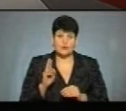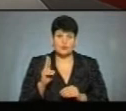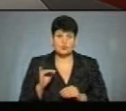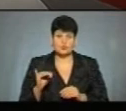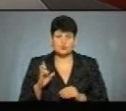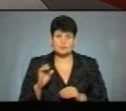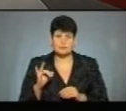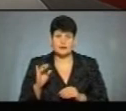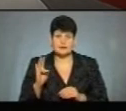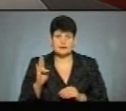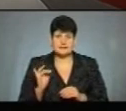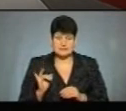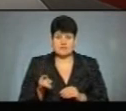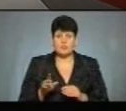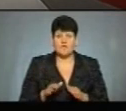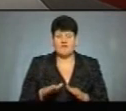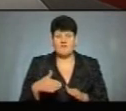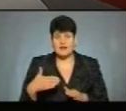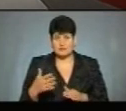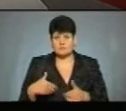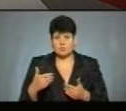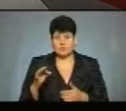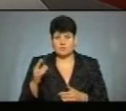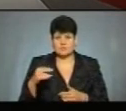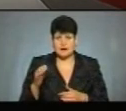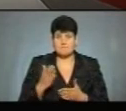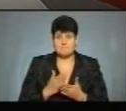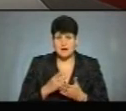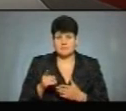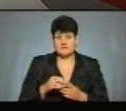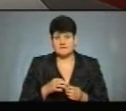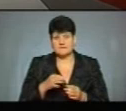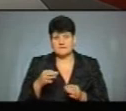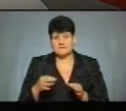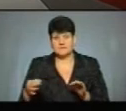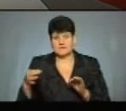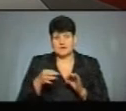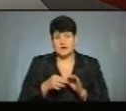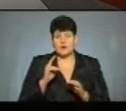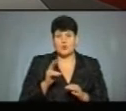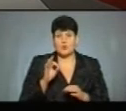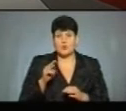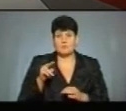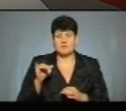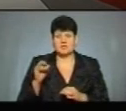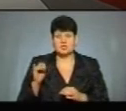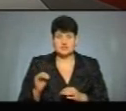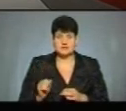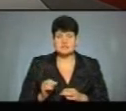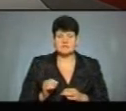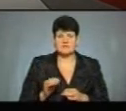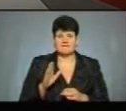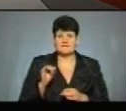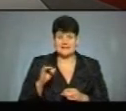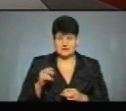які по варіанту, який запропонований ОДА, мали б відійти до Копичинецької громади, так? От Васильківці з